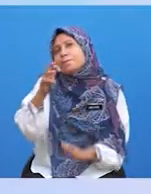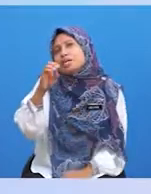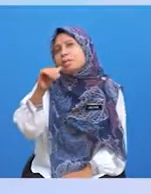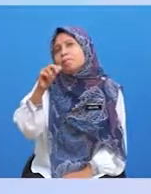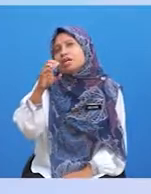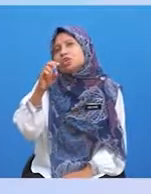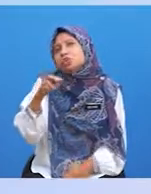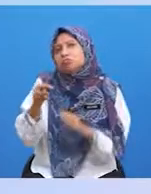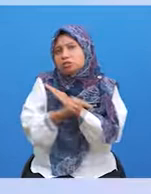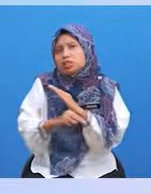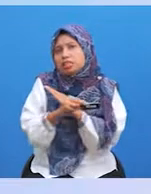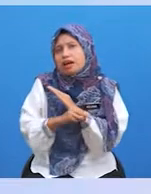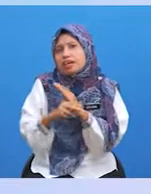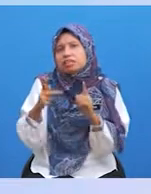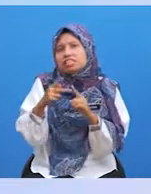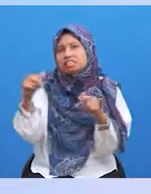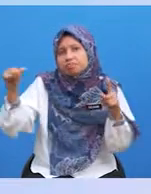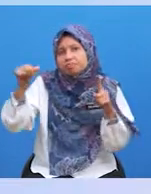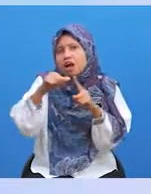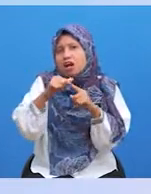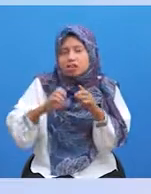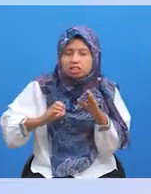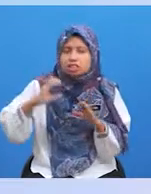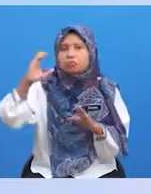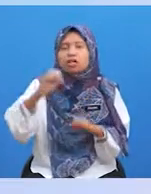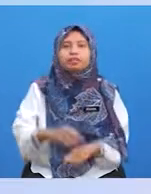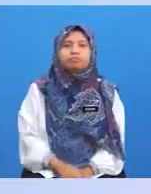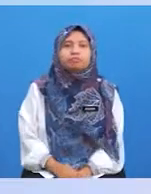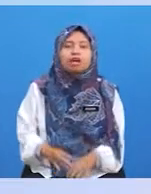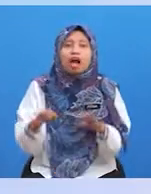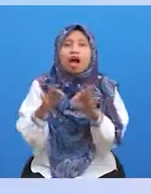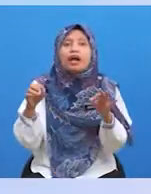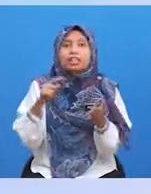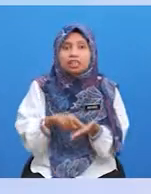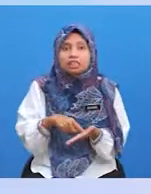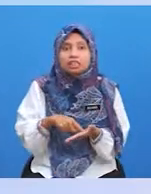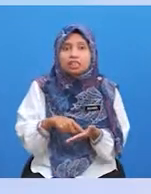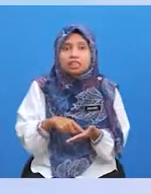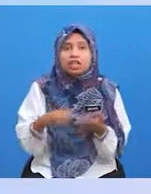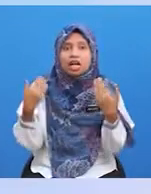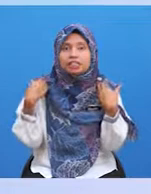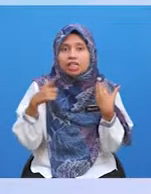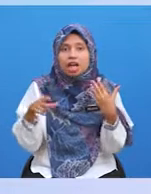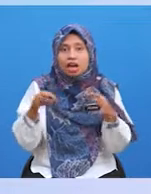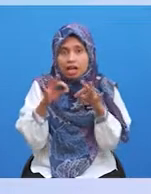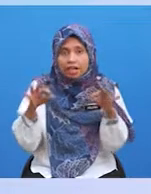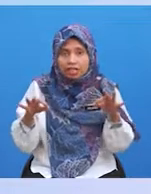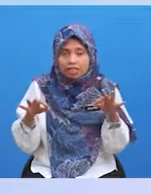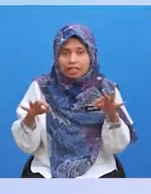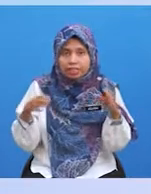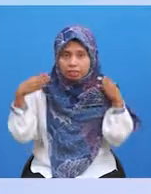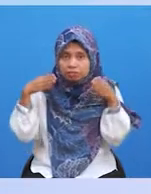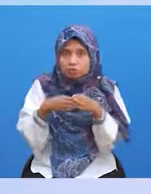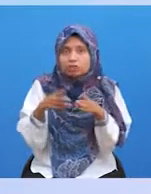negara ke arah kecemerlangan. Ayat ini merupakan ayat menjurus